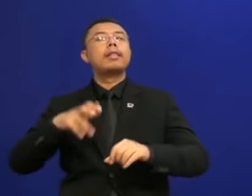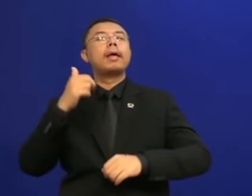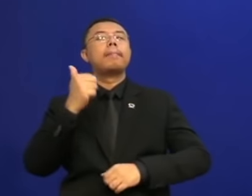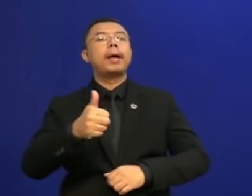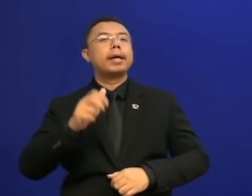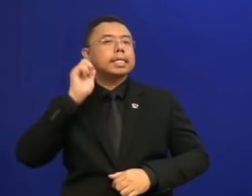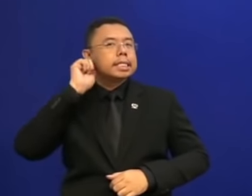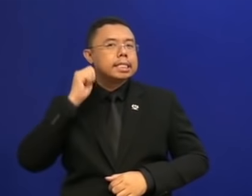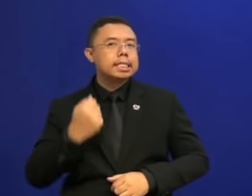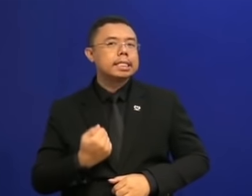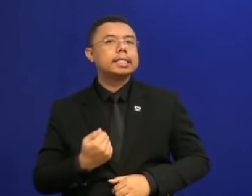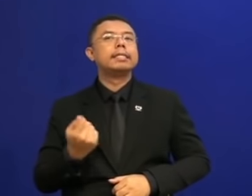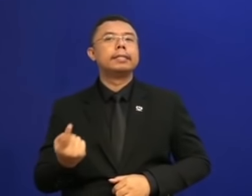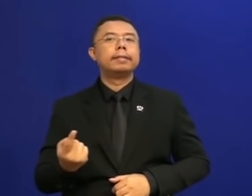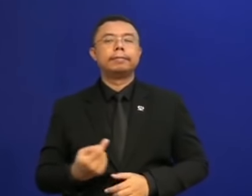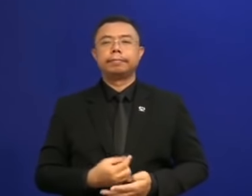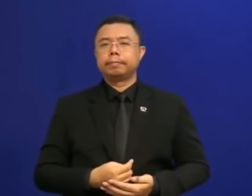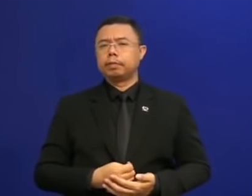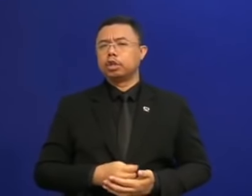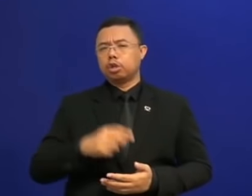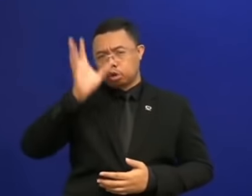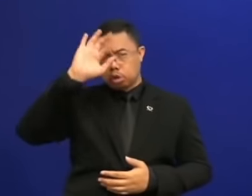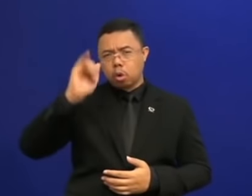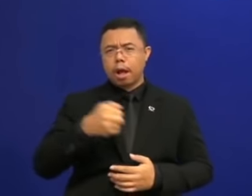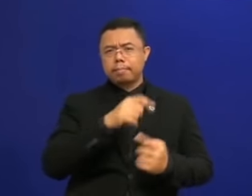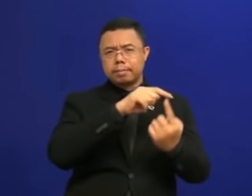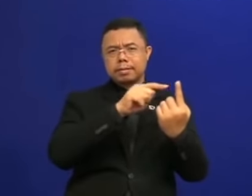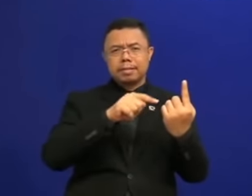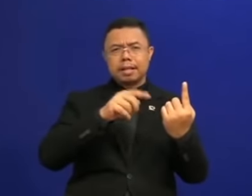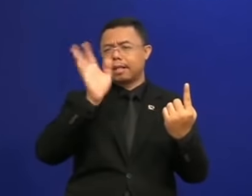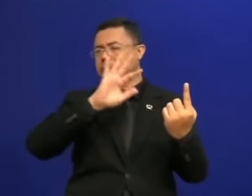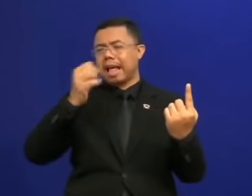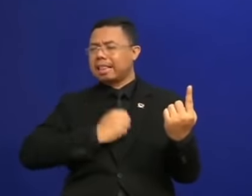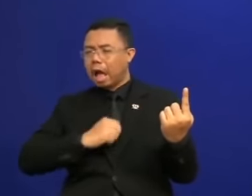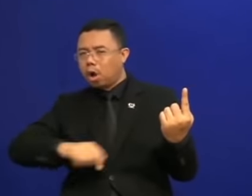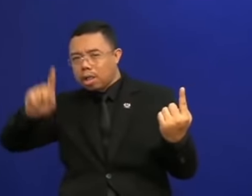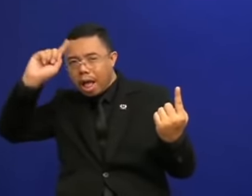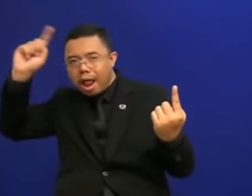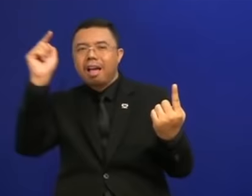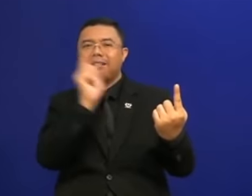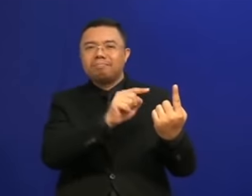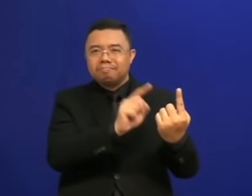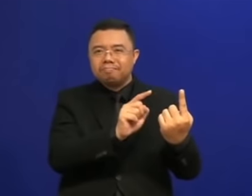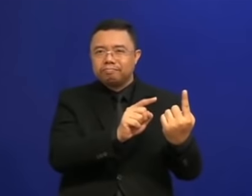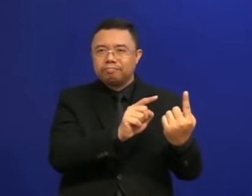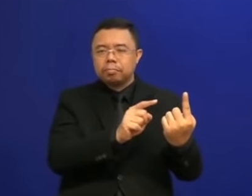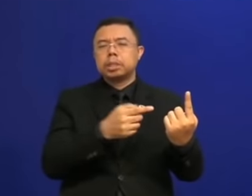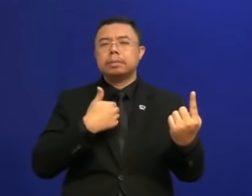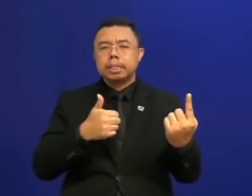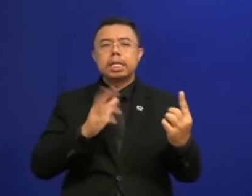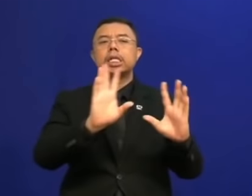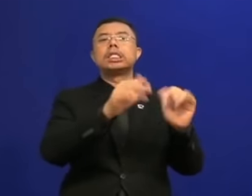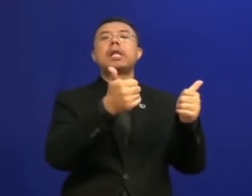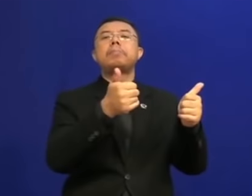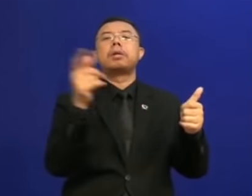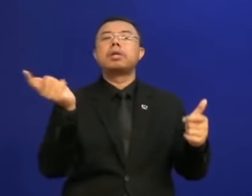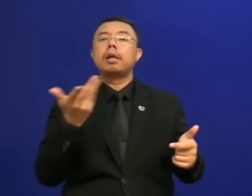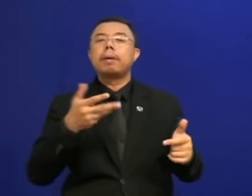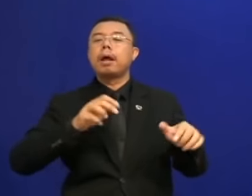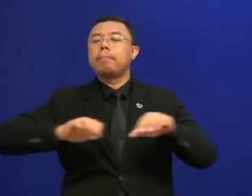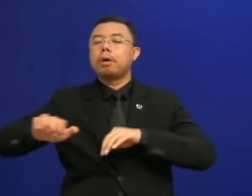baik istri. Suami-suami yang tidak takut akan Allah, ya, diselamatkan